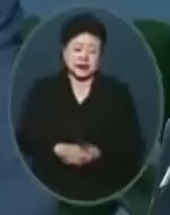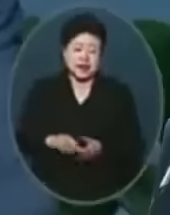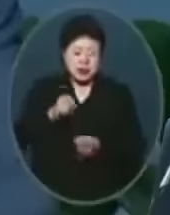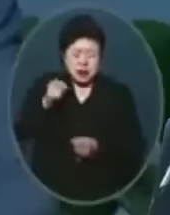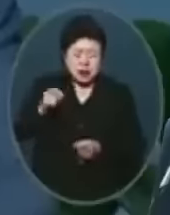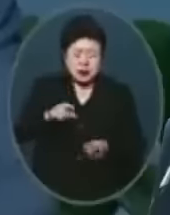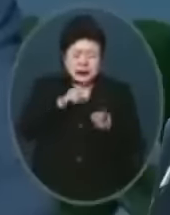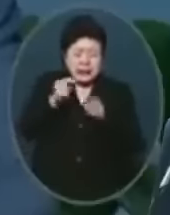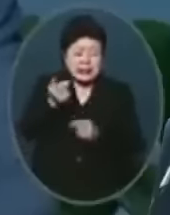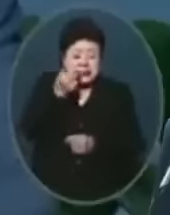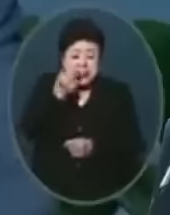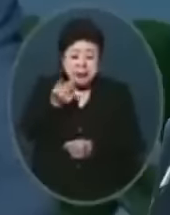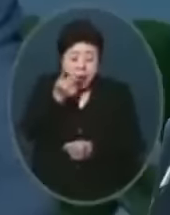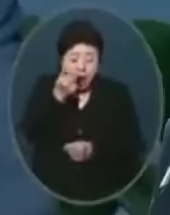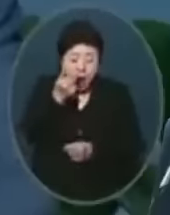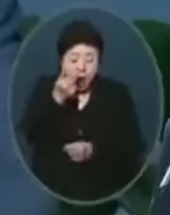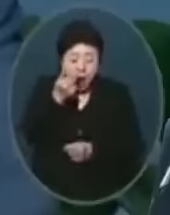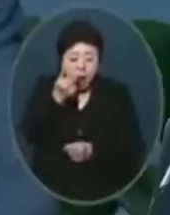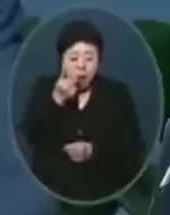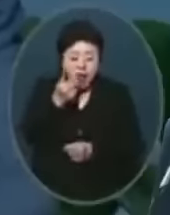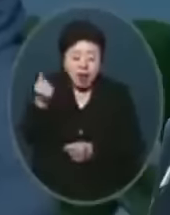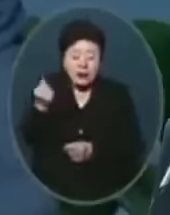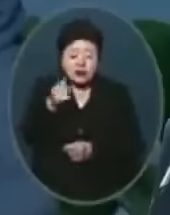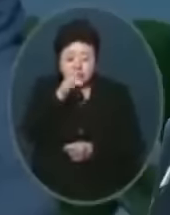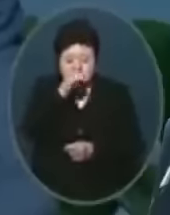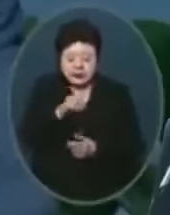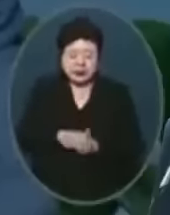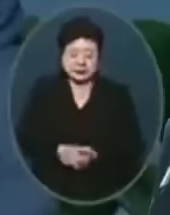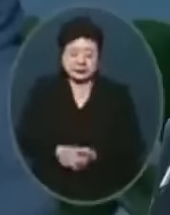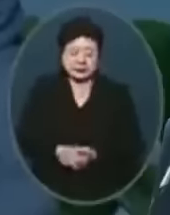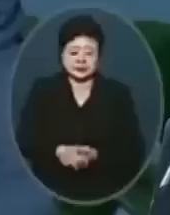영원히 사는 생명을 가지고 있습니다.